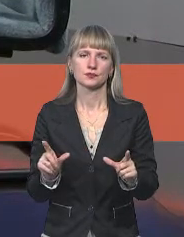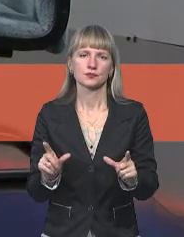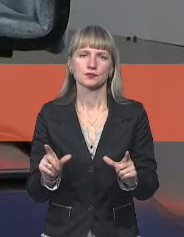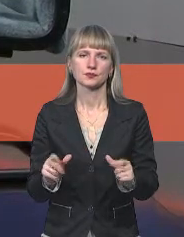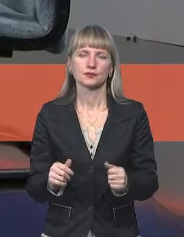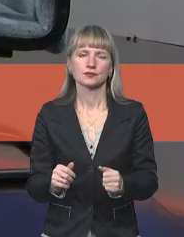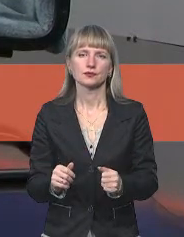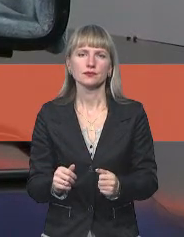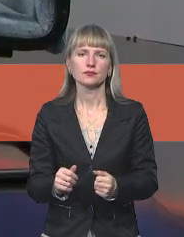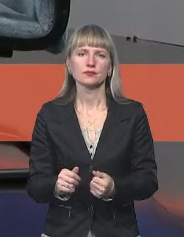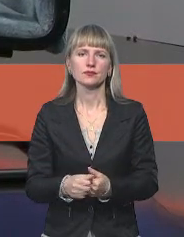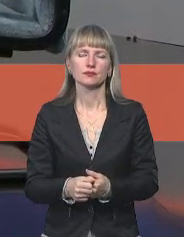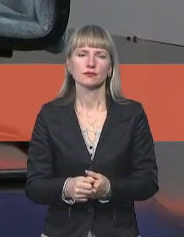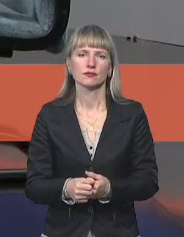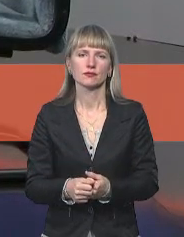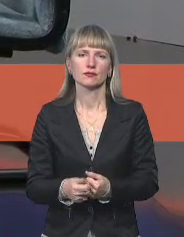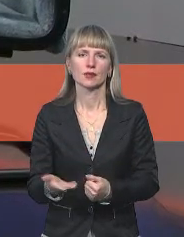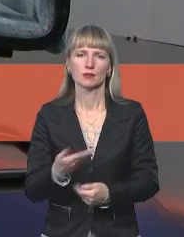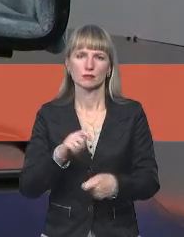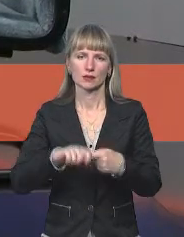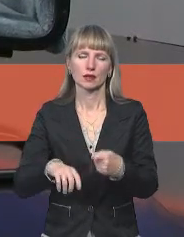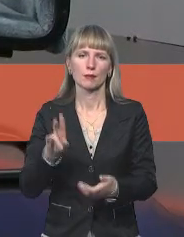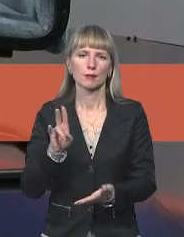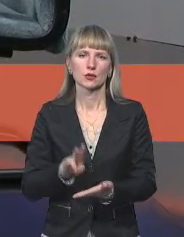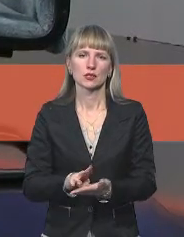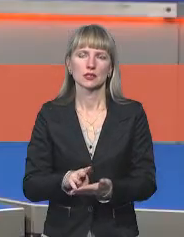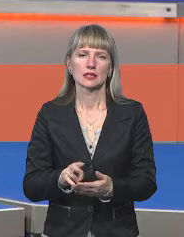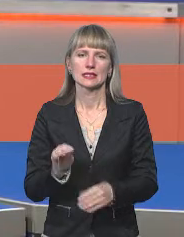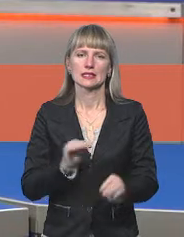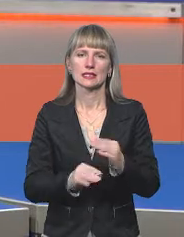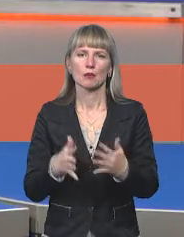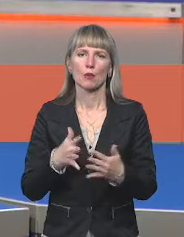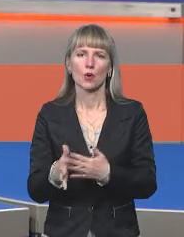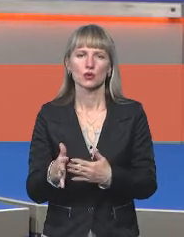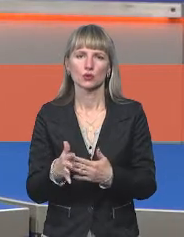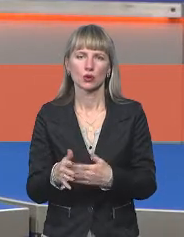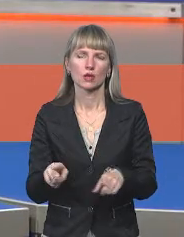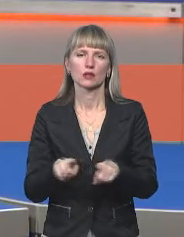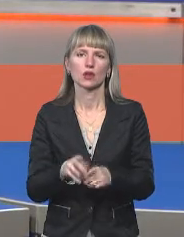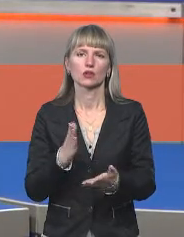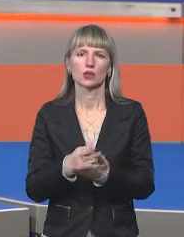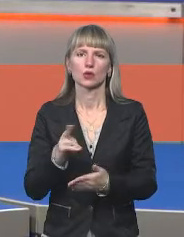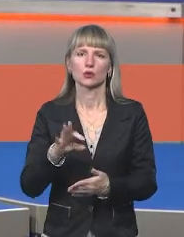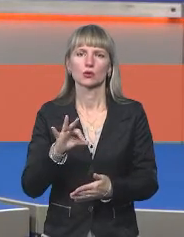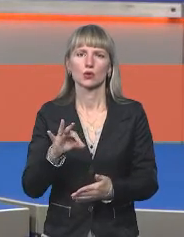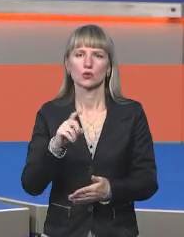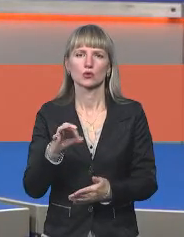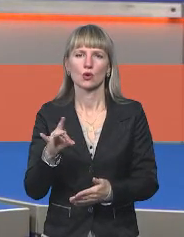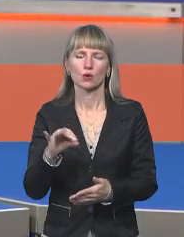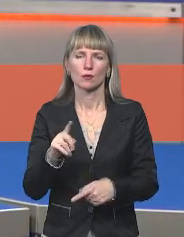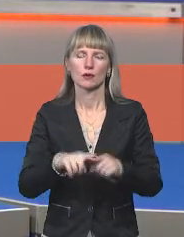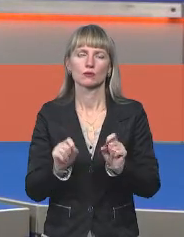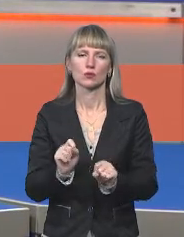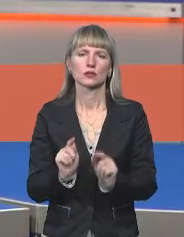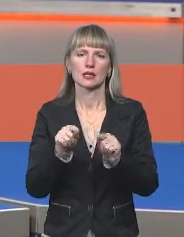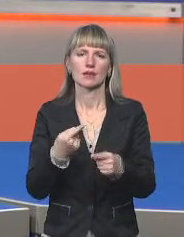для навчальних закладів взагалі? Ми моніторимо постійно систему Прозоро, також є Дозоро. Батьки можуть зайти в